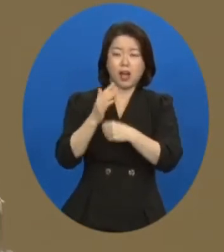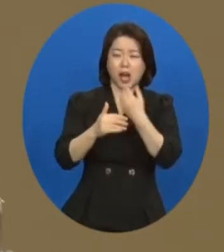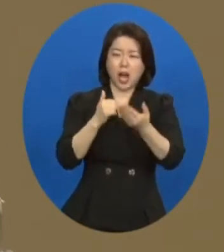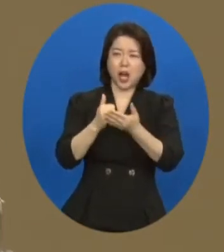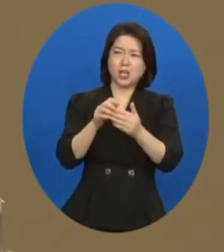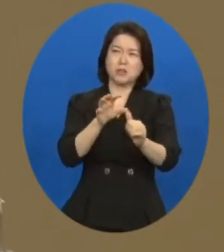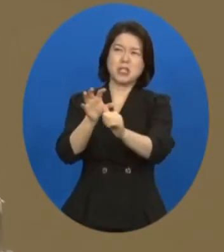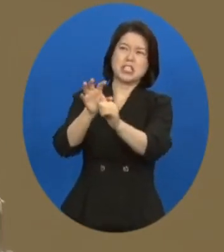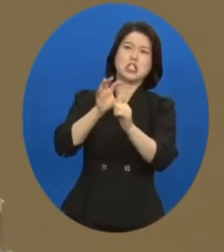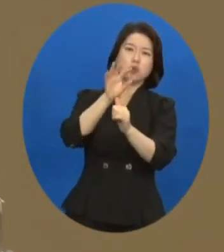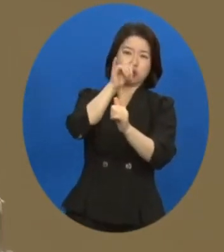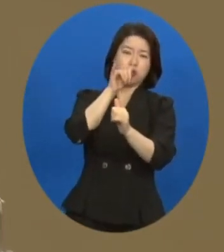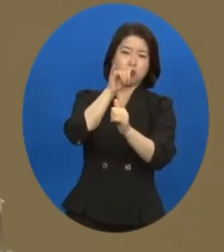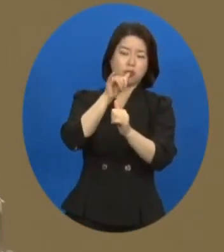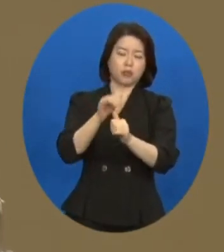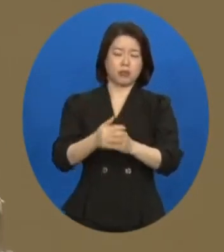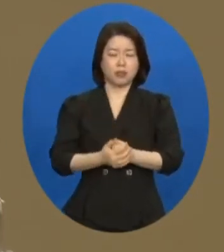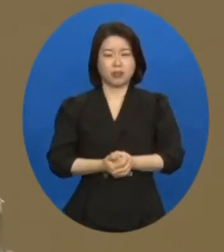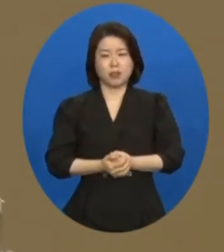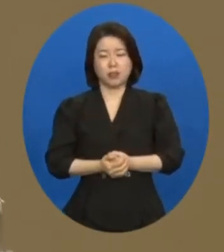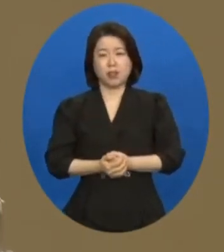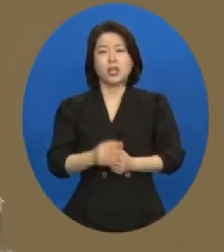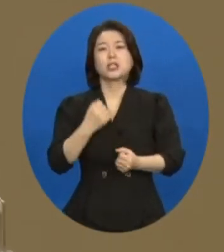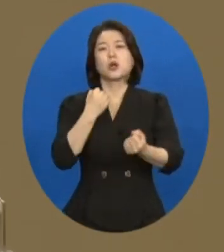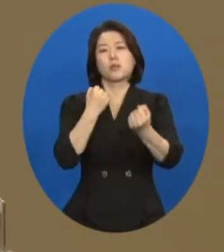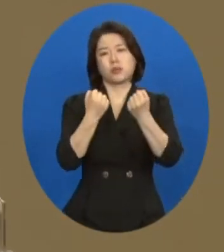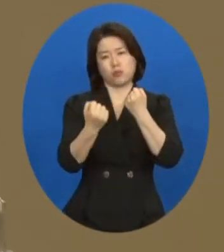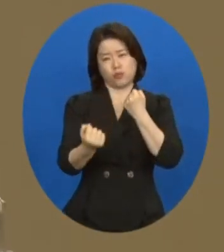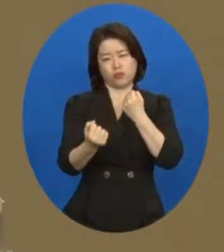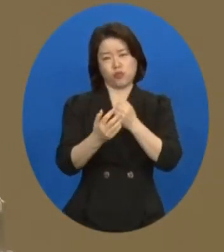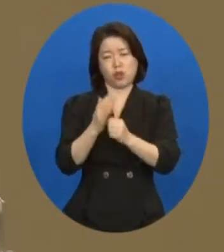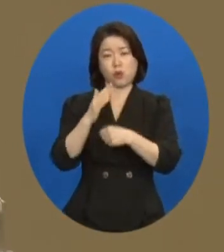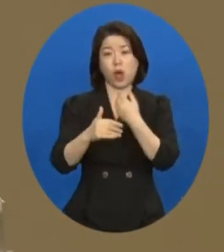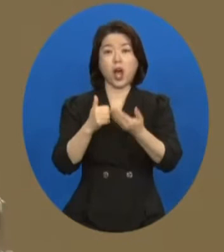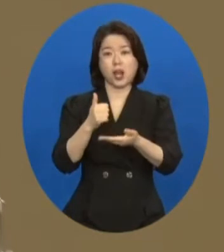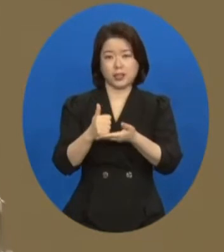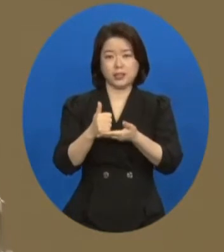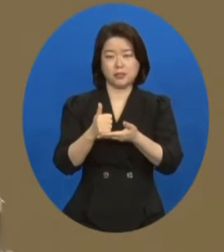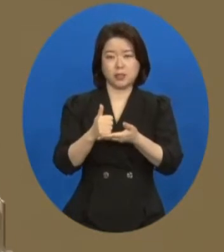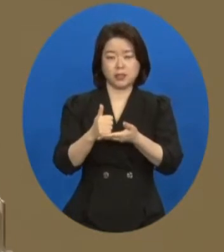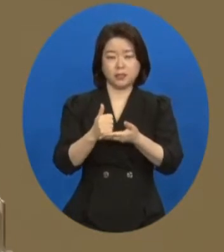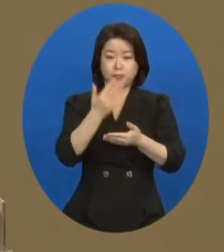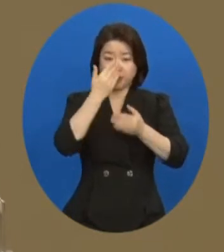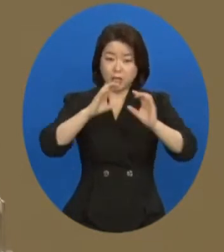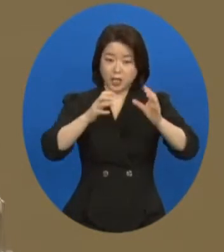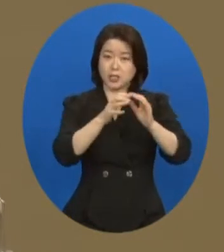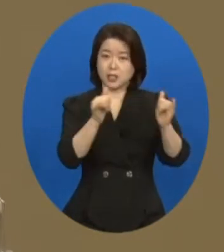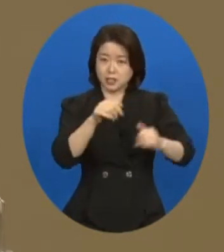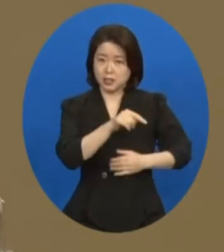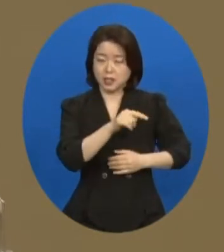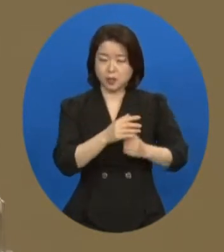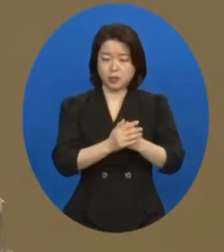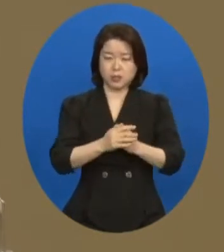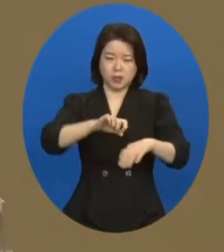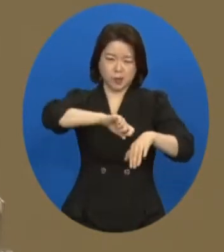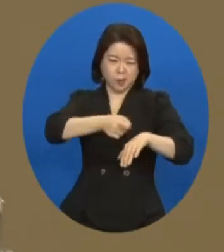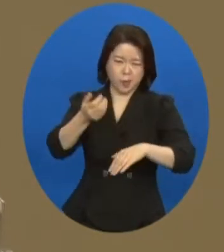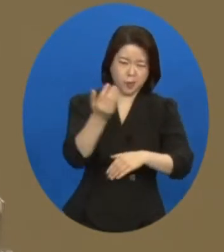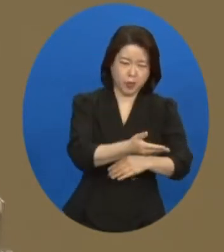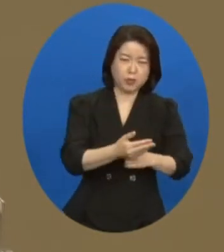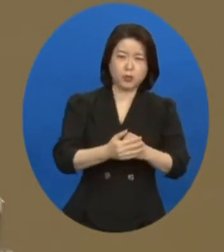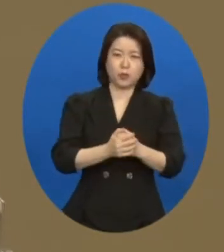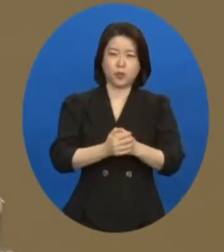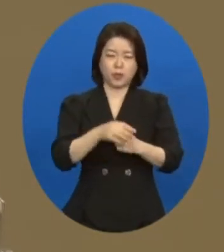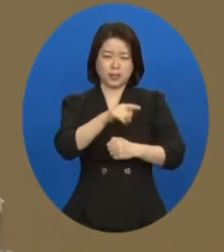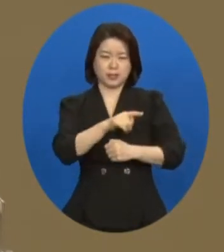이용했습니다 그럼에도 불구하고 하나님께서는 이스라엘 백성들을 더 라고 그리고